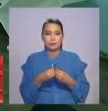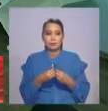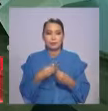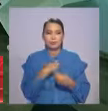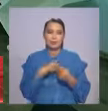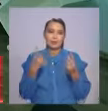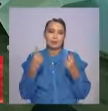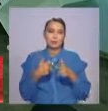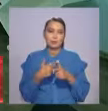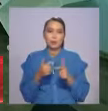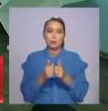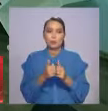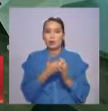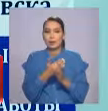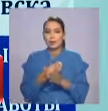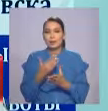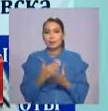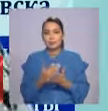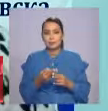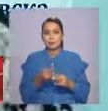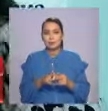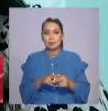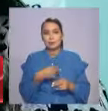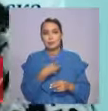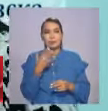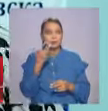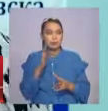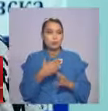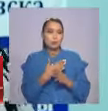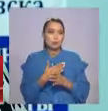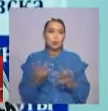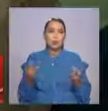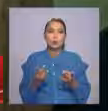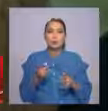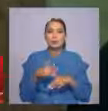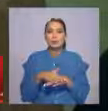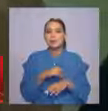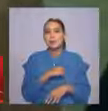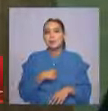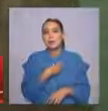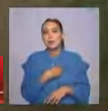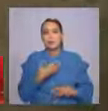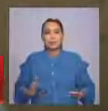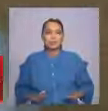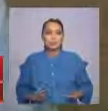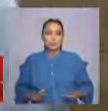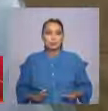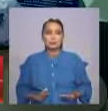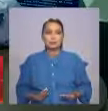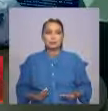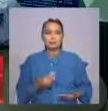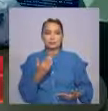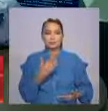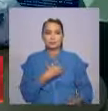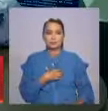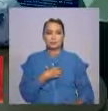названием «Помощь рядом». К движению присоединился и муж Геннадий. Помогать нуждающимся для Сальковых – это один из важных жизненных и семейных принципов.